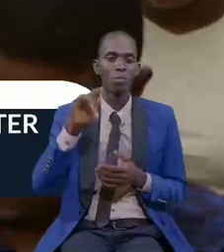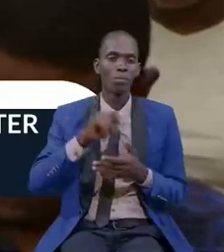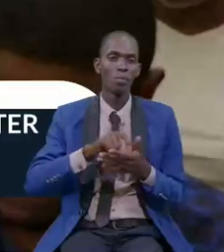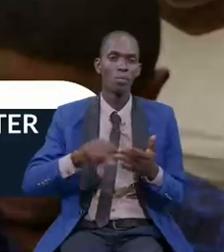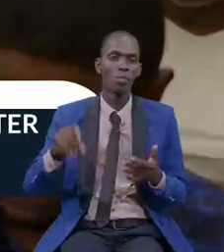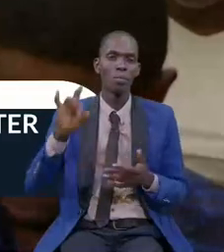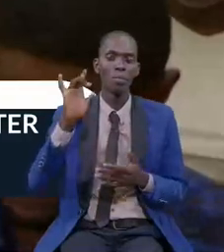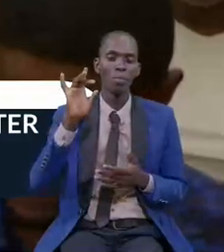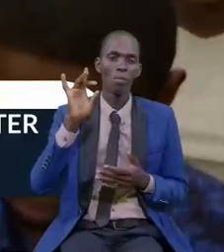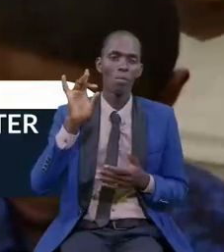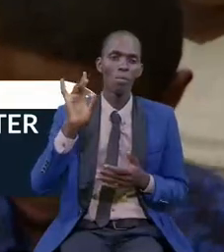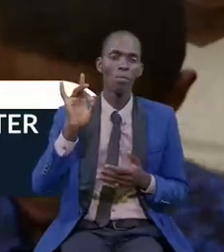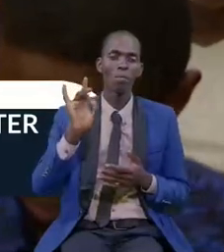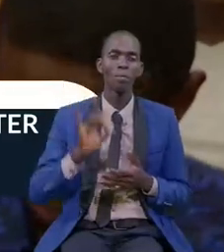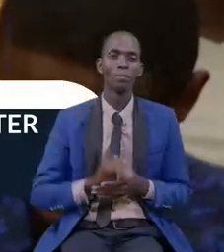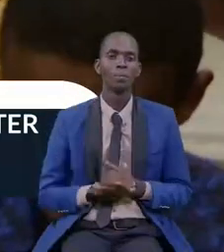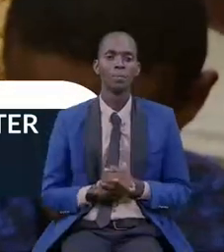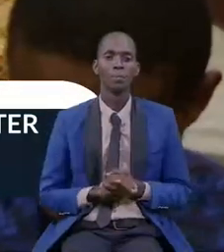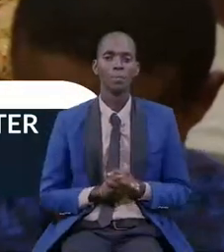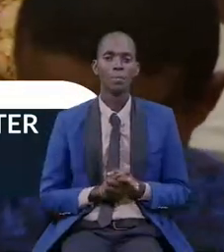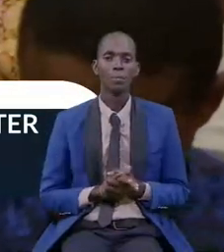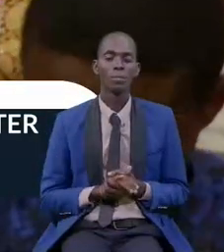18 le verset